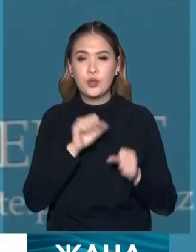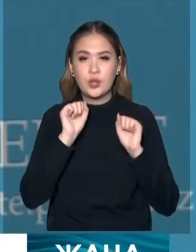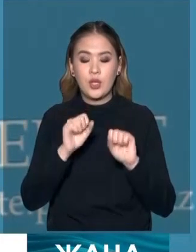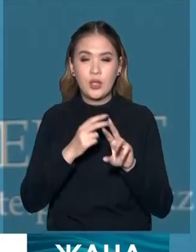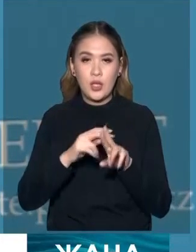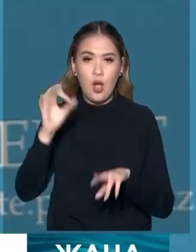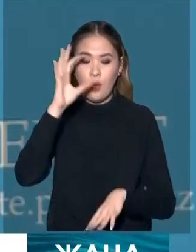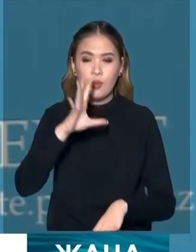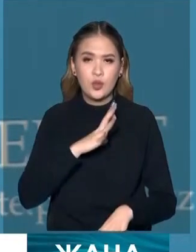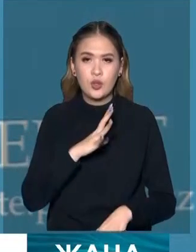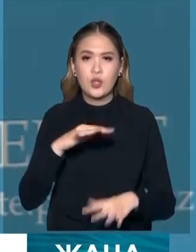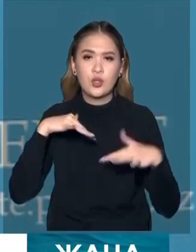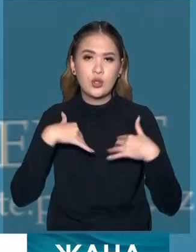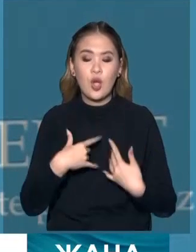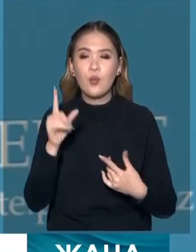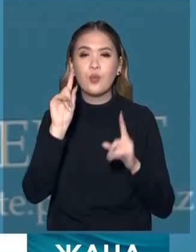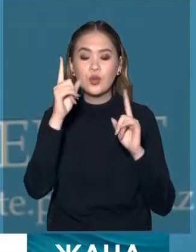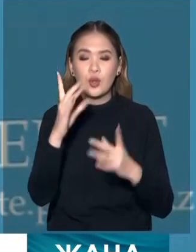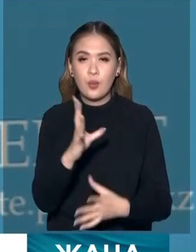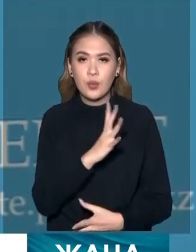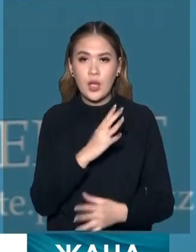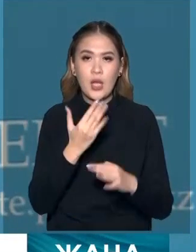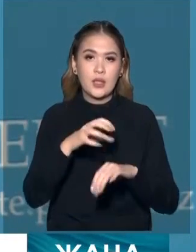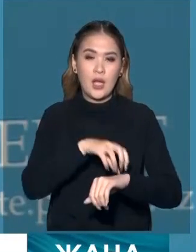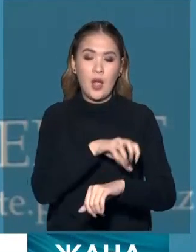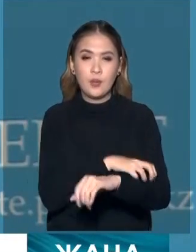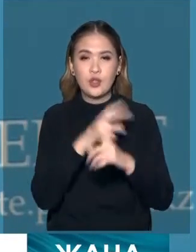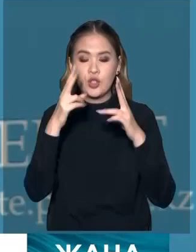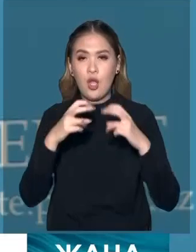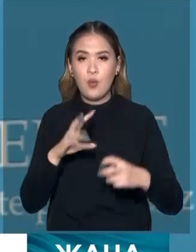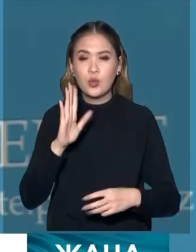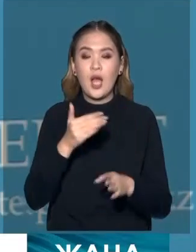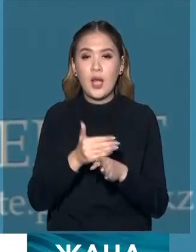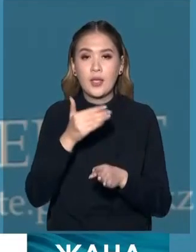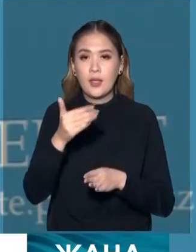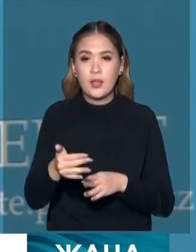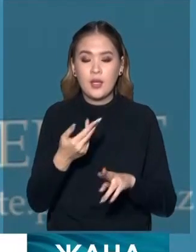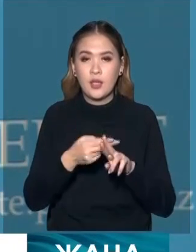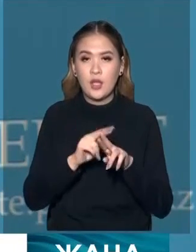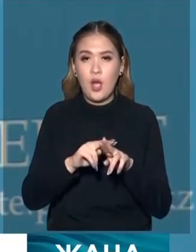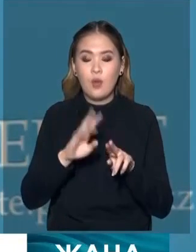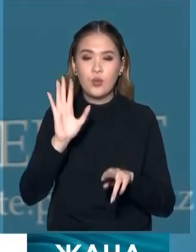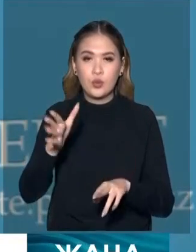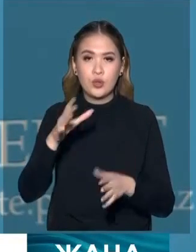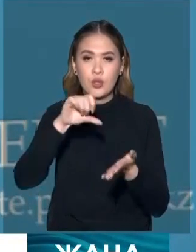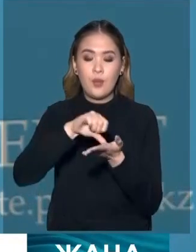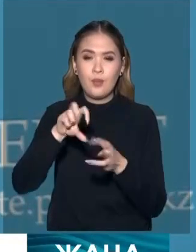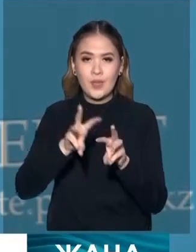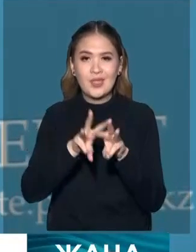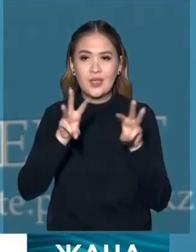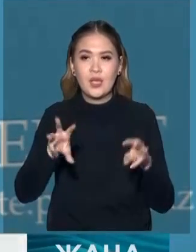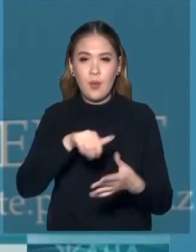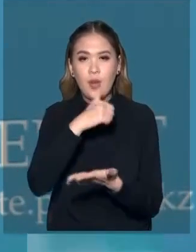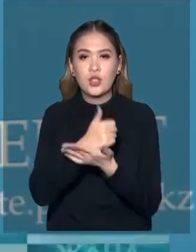сұрақ. Бұл қайғылы оқиға не себепті болды? Енді онымен комиссия айналысады. Содан кейін біз мүдделі мемлекеттік органдардың өкілдерін, министрлік